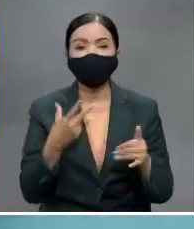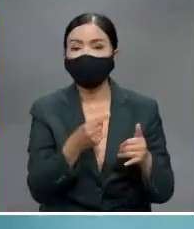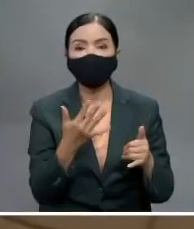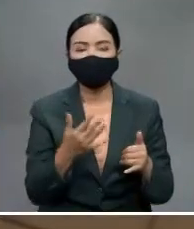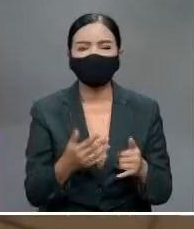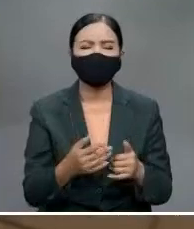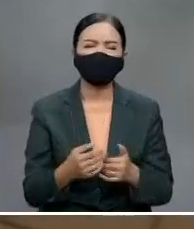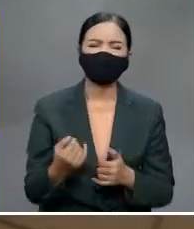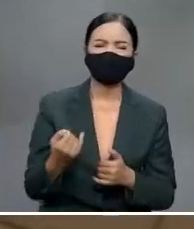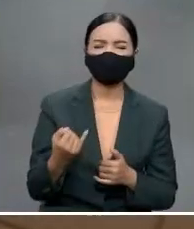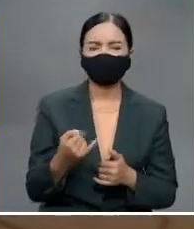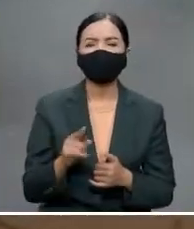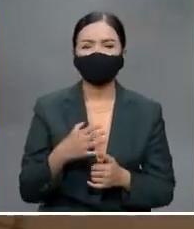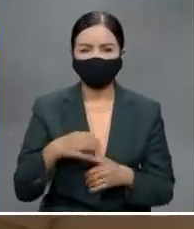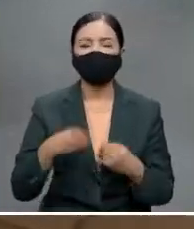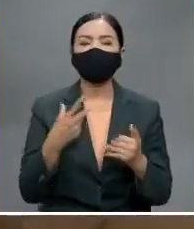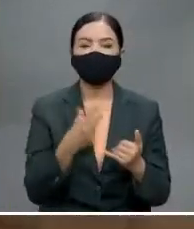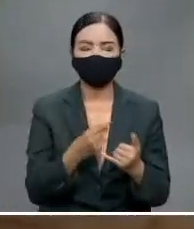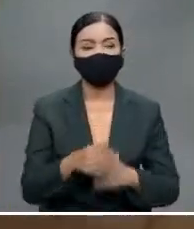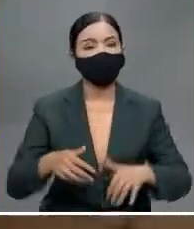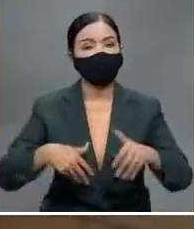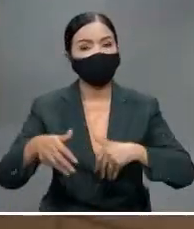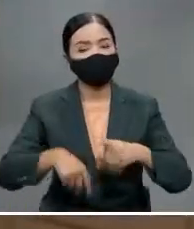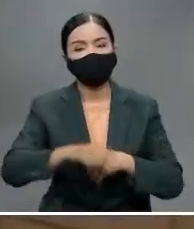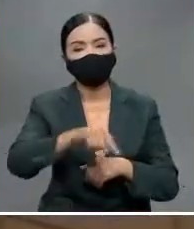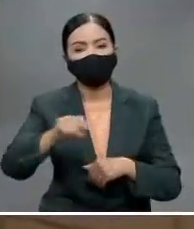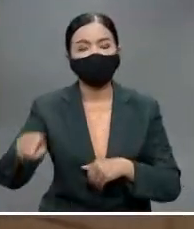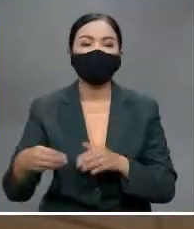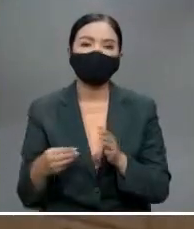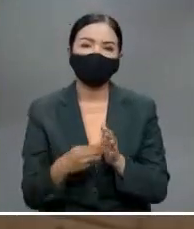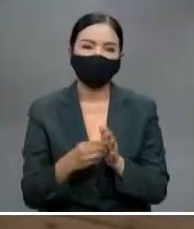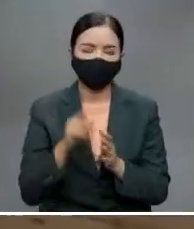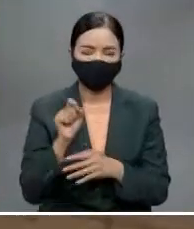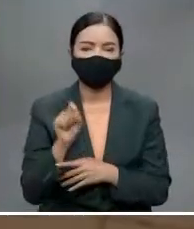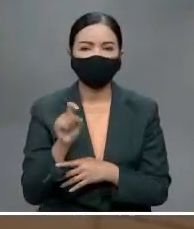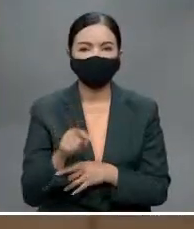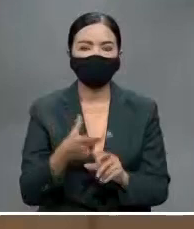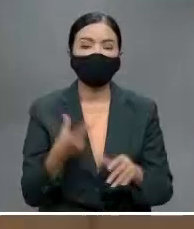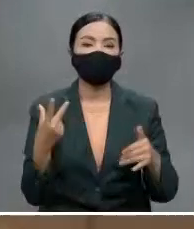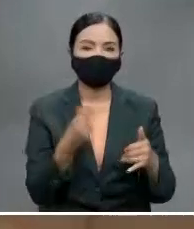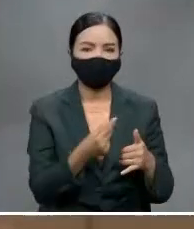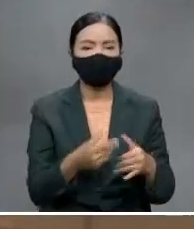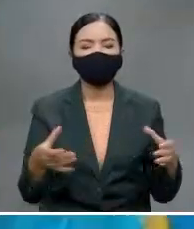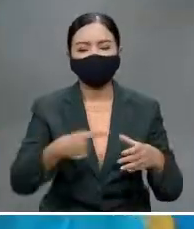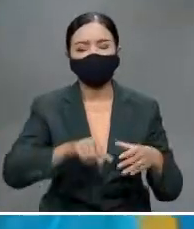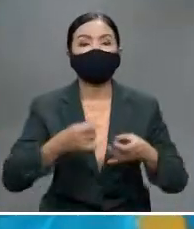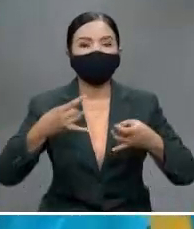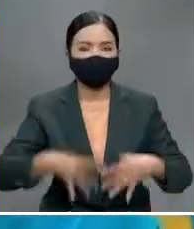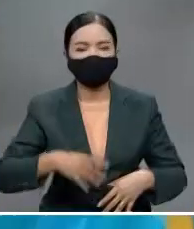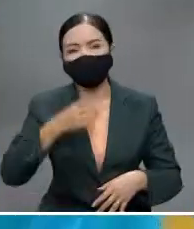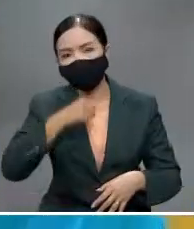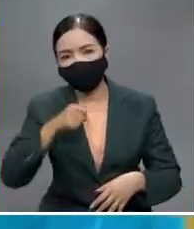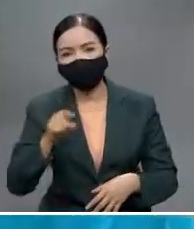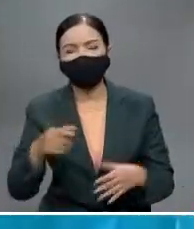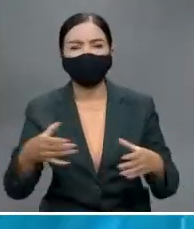จะไม่ค่อยดีสักเท่าไหร่นะคะโดยเฉพาะในเขตชุมชนต่างๆในพื้นที่กรุงเทพฯอย่าเพิ่งเลยในการฉีดให้กลุ่มบุคคลเสี่ยงผู้สูง